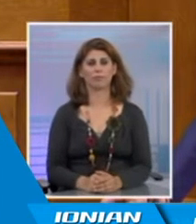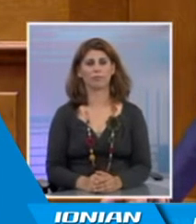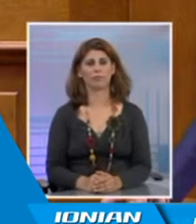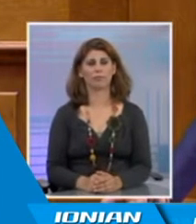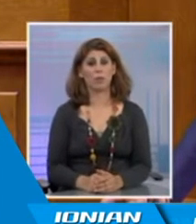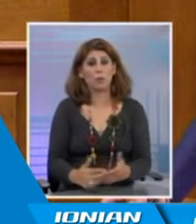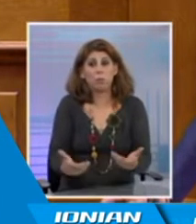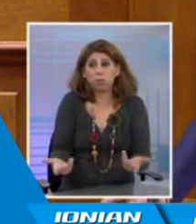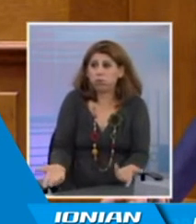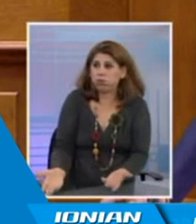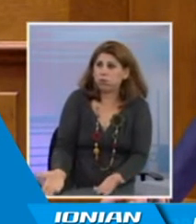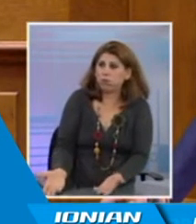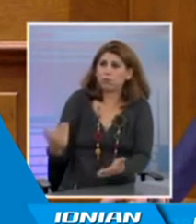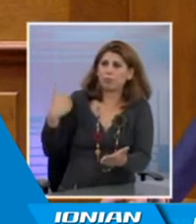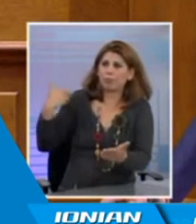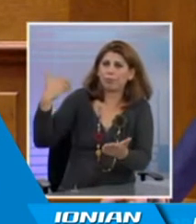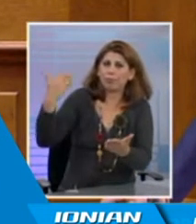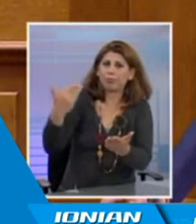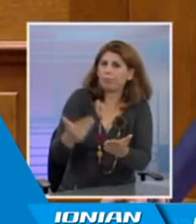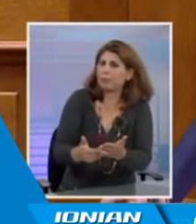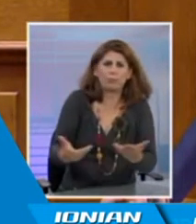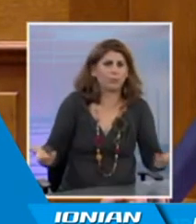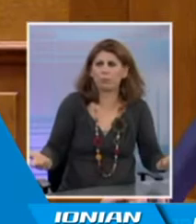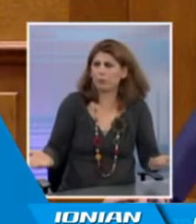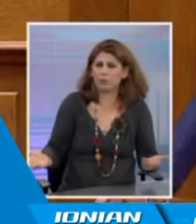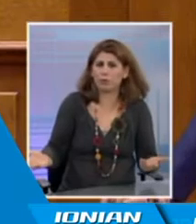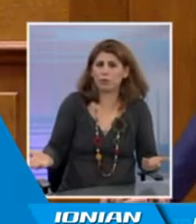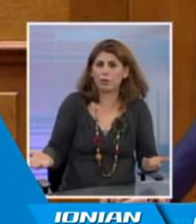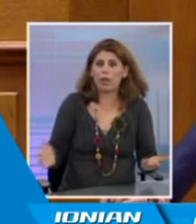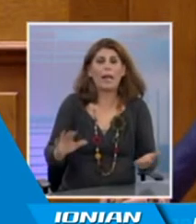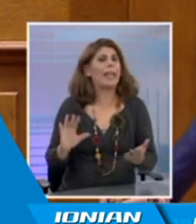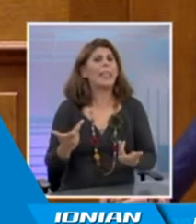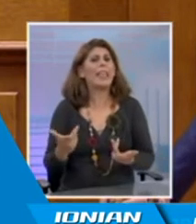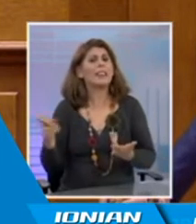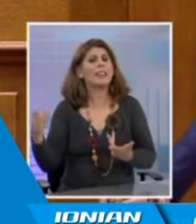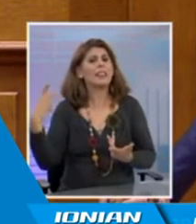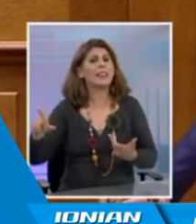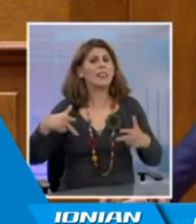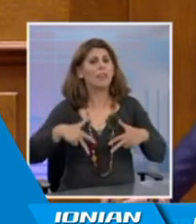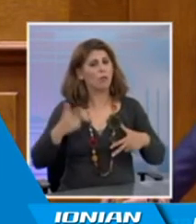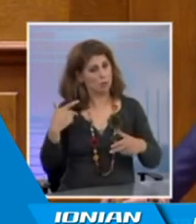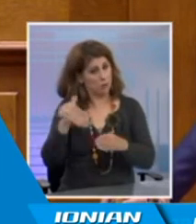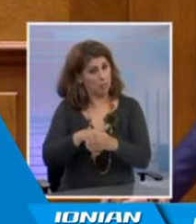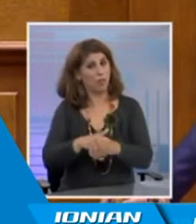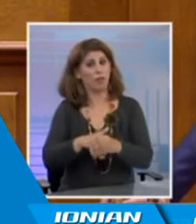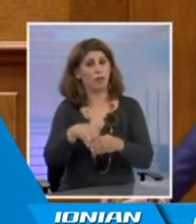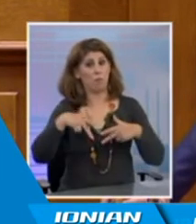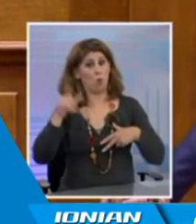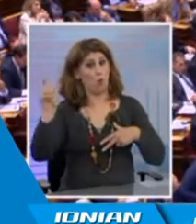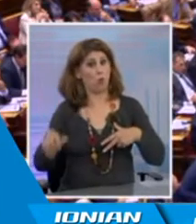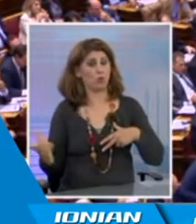Πού σας είχαμε τόσο καιρό? Και άραγε, γιατί οι κυβερνήσεις σας, κύριε Μητσοτάξη, που συμμετείχατε.